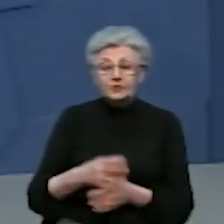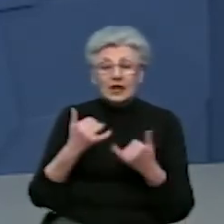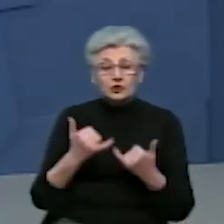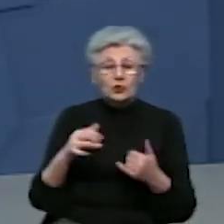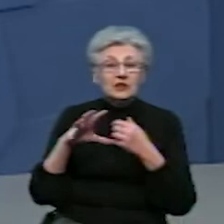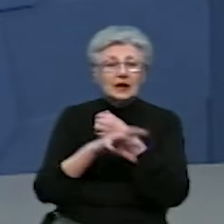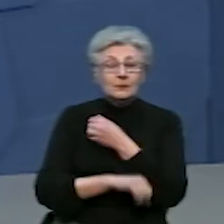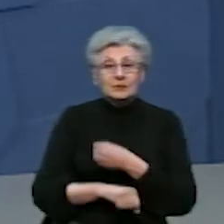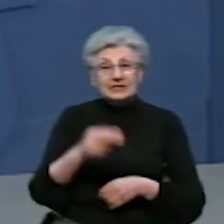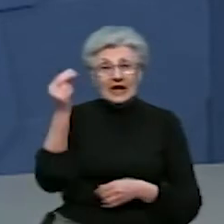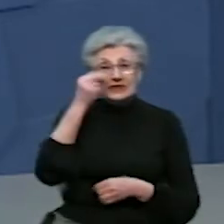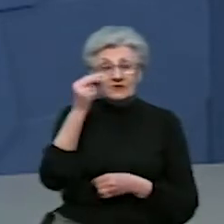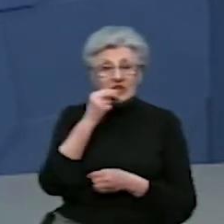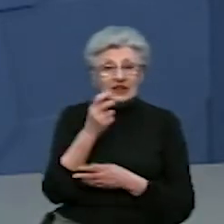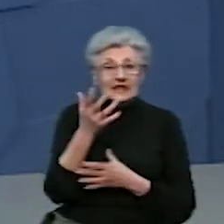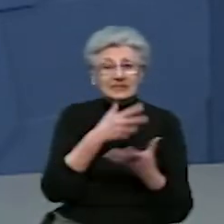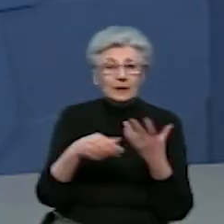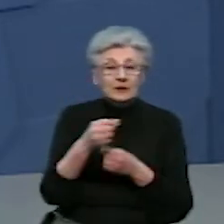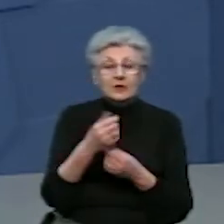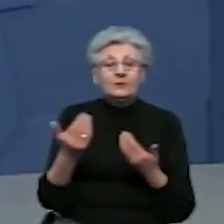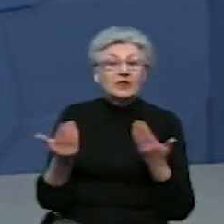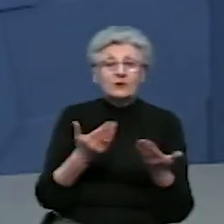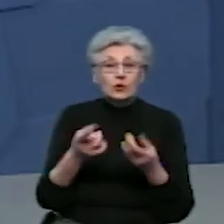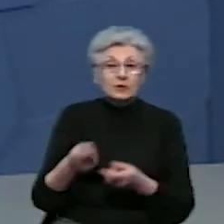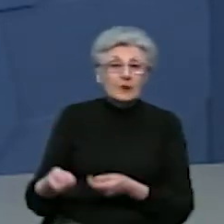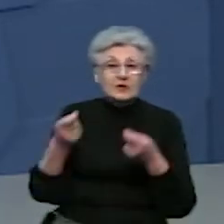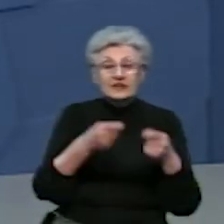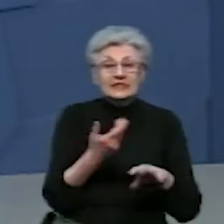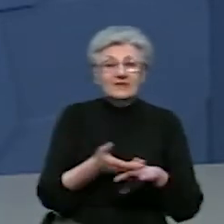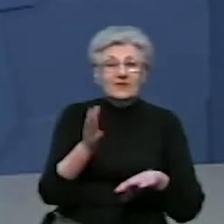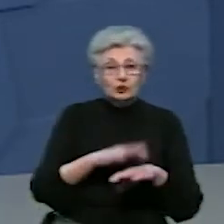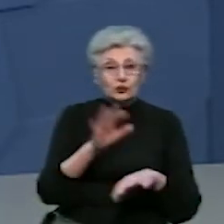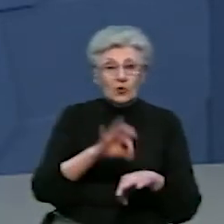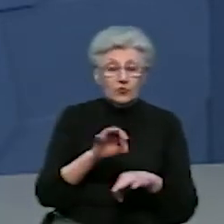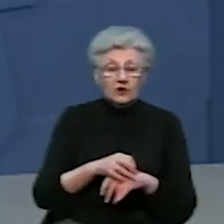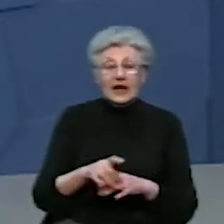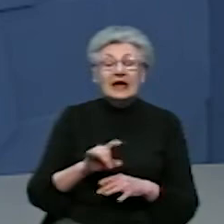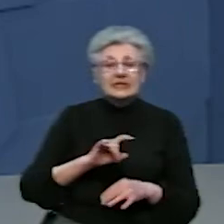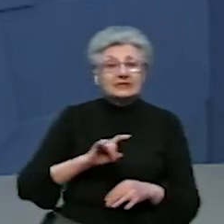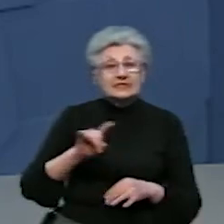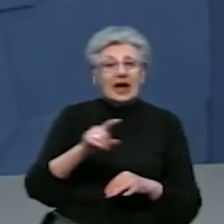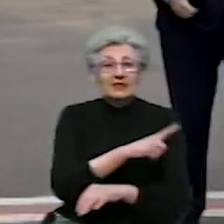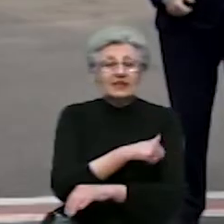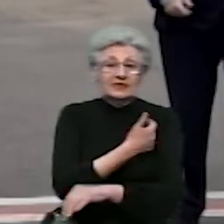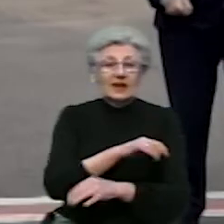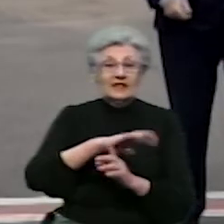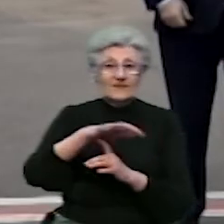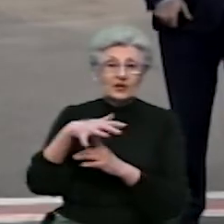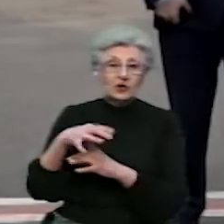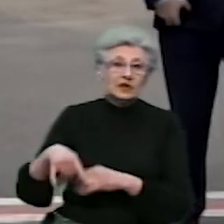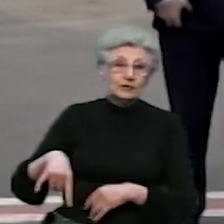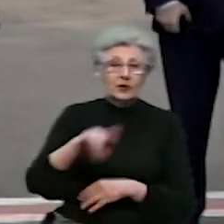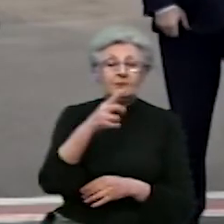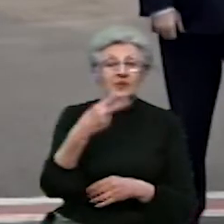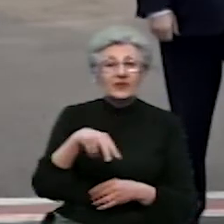навчальної симуляції з перевезення нібито важкохворого пацієнта санітарний вертоліт МВС відлетів до Києва.